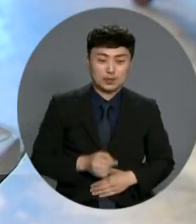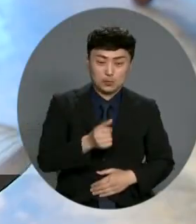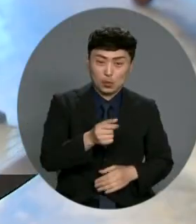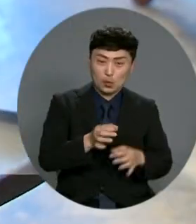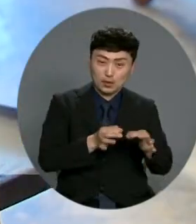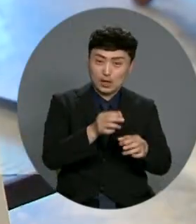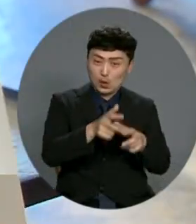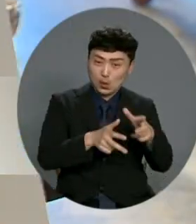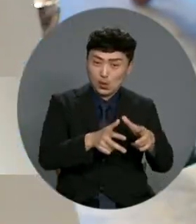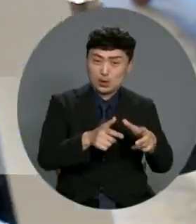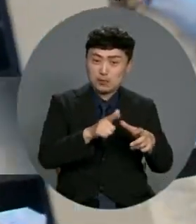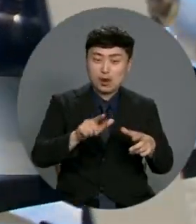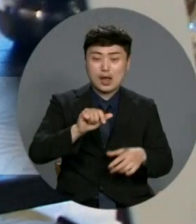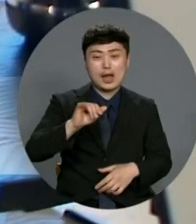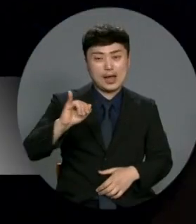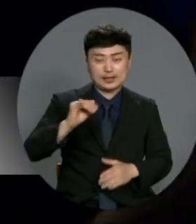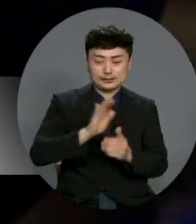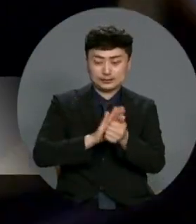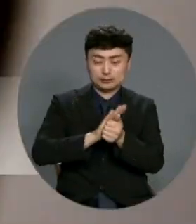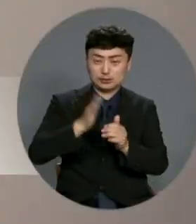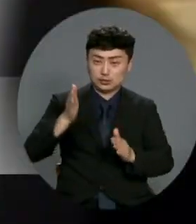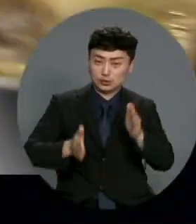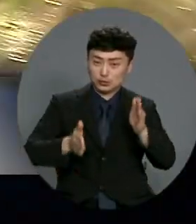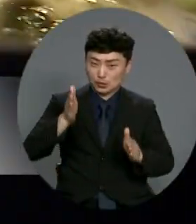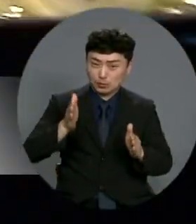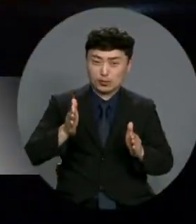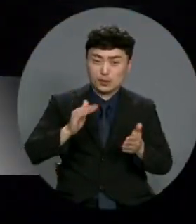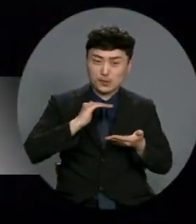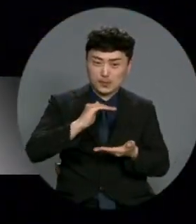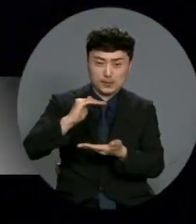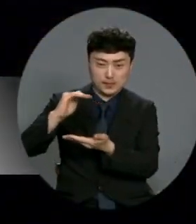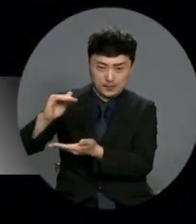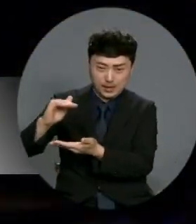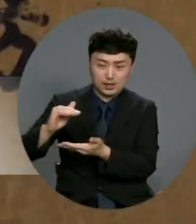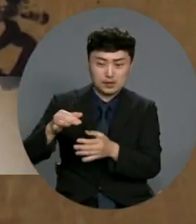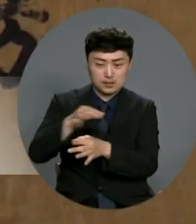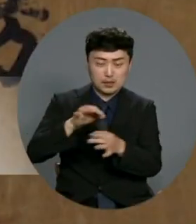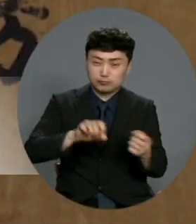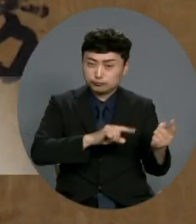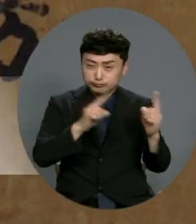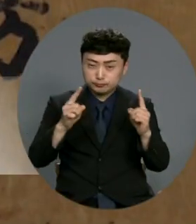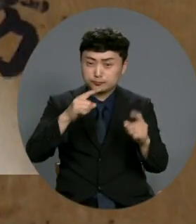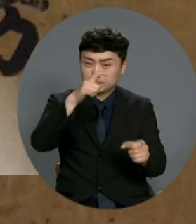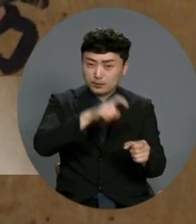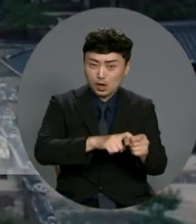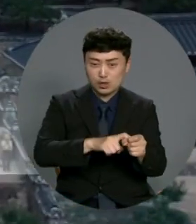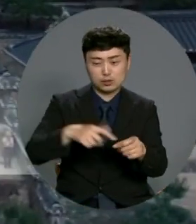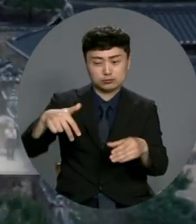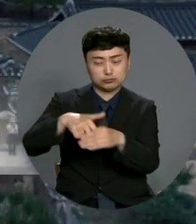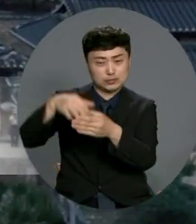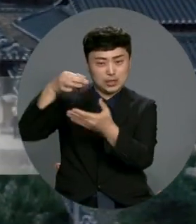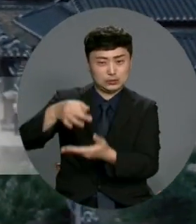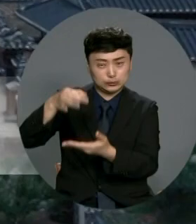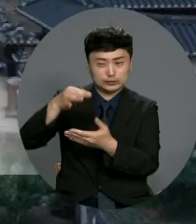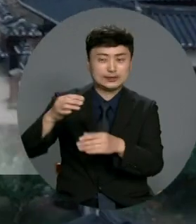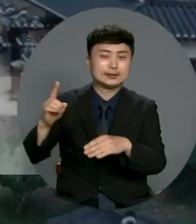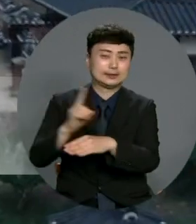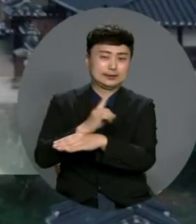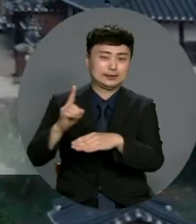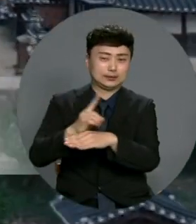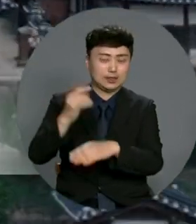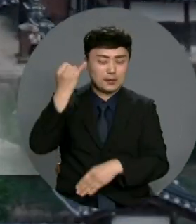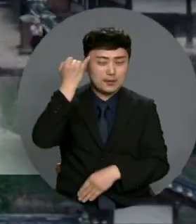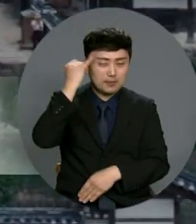소상공인에게는 AI 서비스 로봇 지원을 확대해 지역 상권에 활력을 불어넣고 문화유산을 디지털화해 콘텐츠